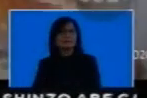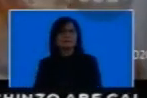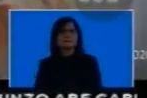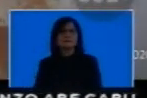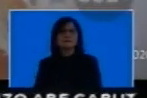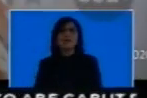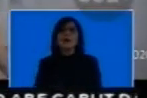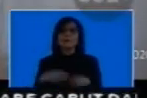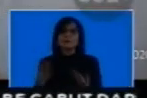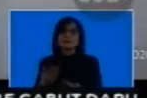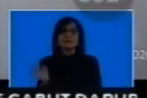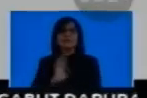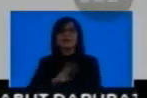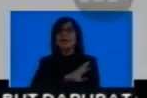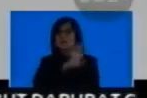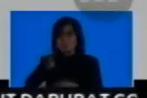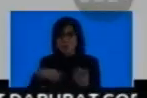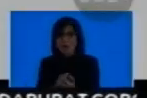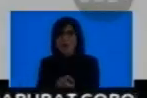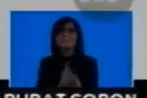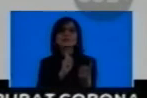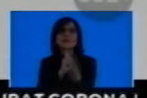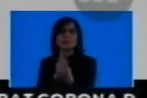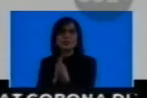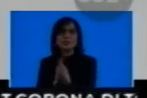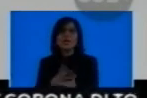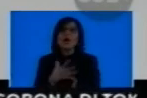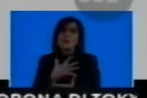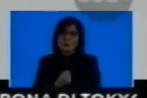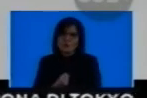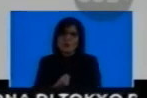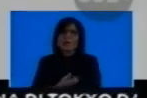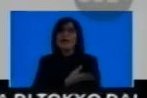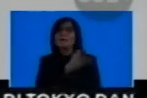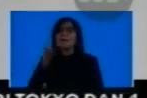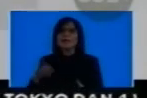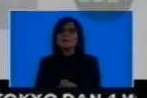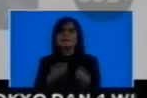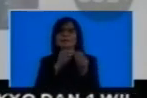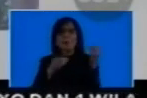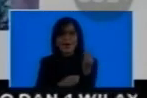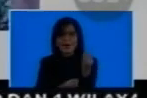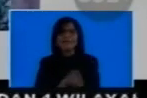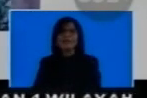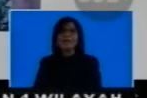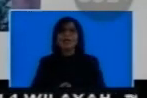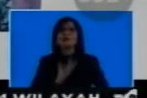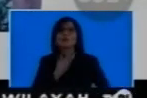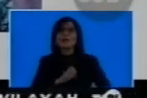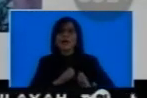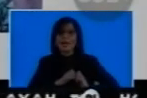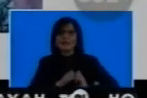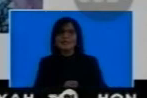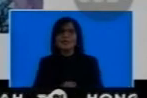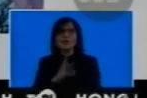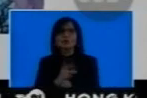Walaupun tidak semua bisa kami temui, semoga mereka bisa mewakili suara hati seluruh guru dan murid yang ada